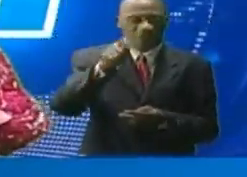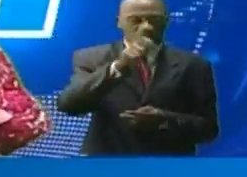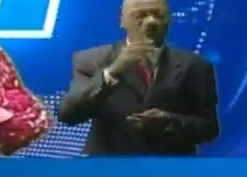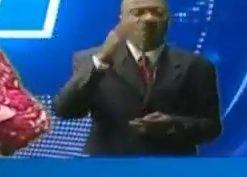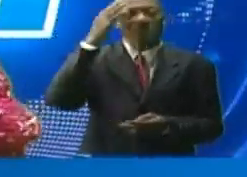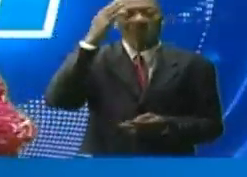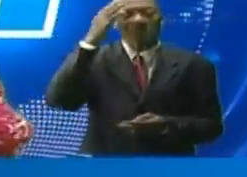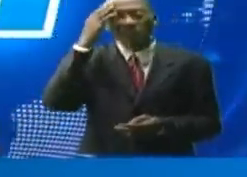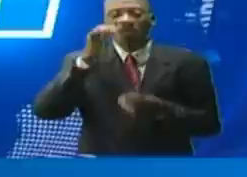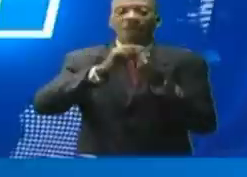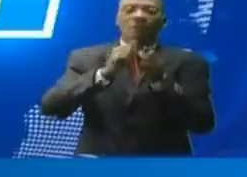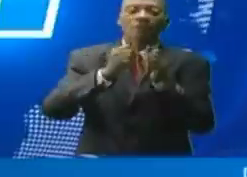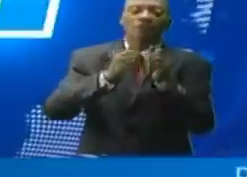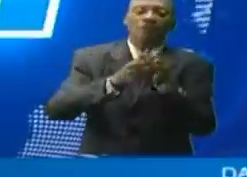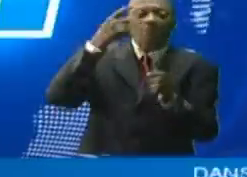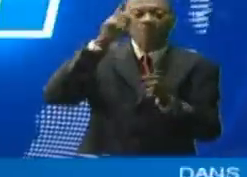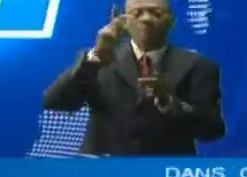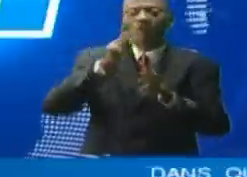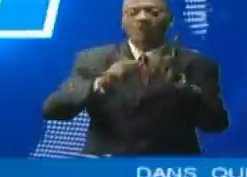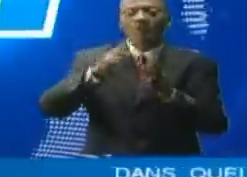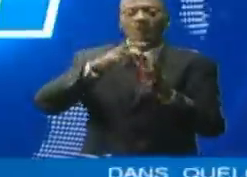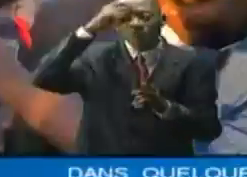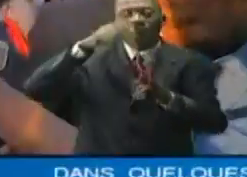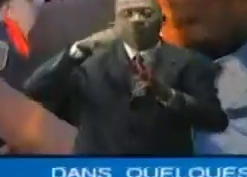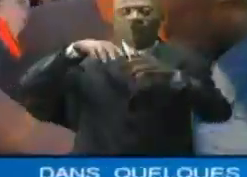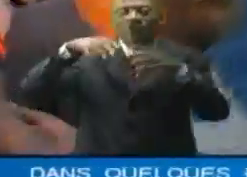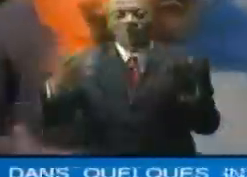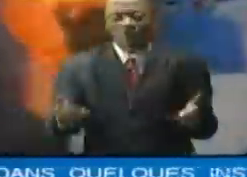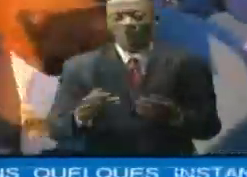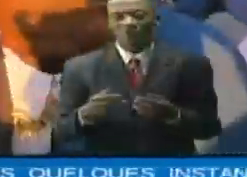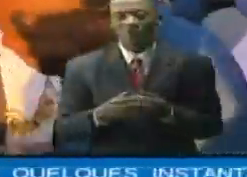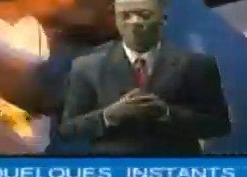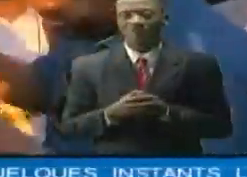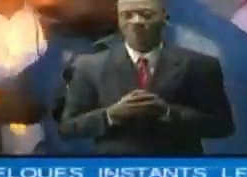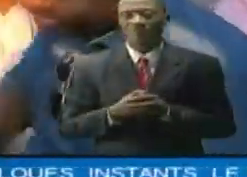la population de ce coin de la RDC.